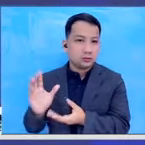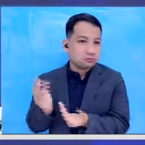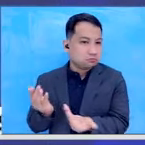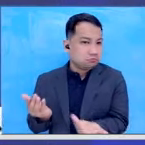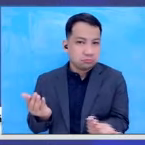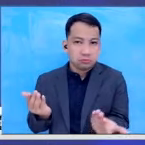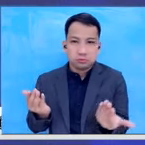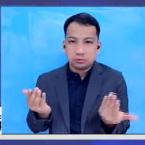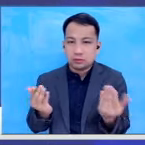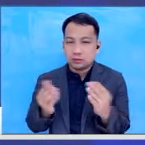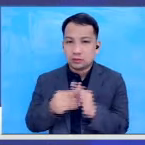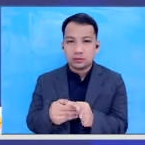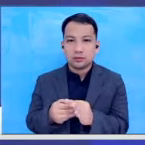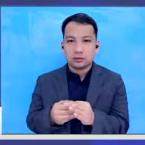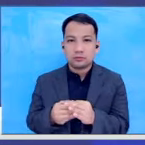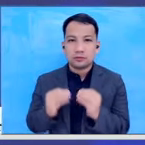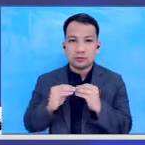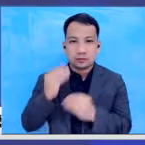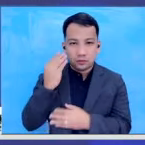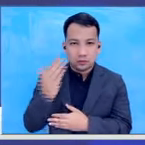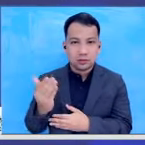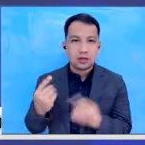at mas mainam na